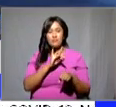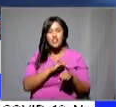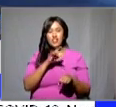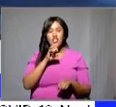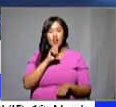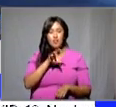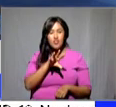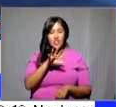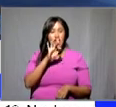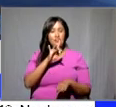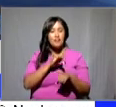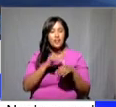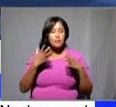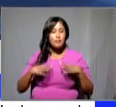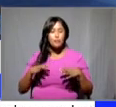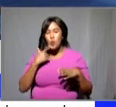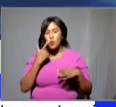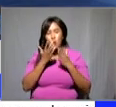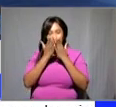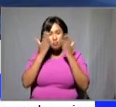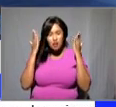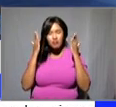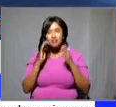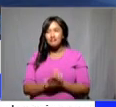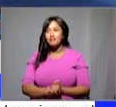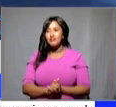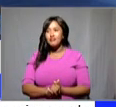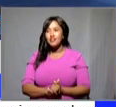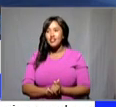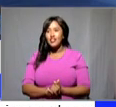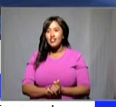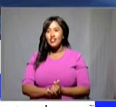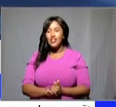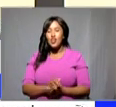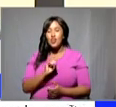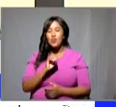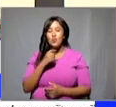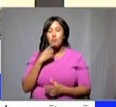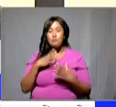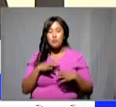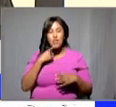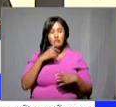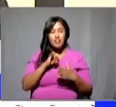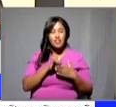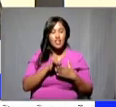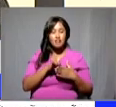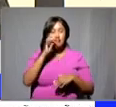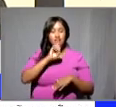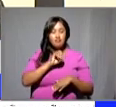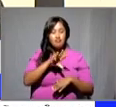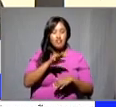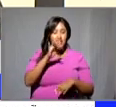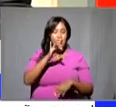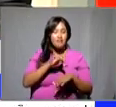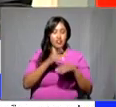Atiranyi ita doa yeru. Ati melanin. Emudu da oraje ile kwa melanin. Melanin ne taidagia. Nondu wege kukuga olimuno todo ugo.